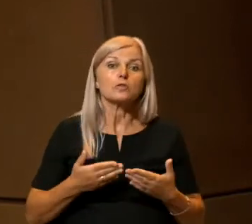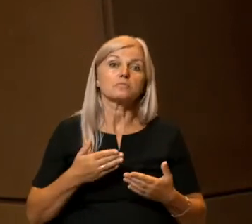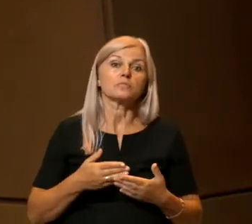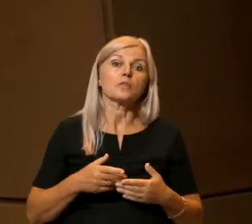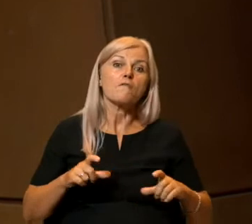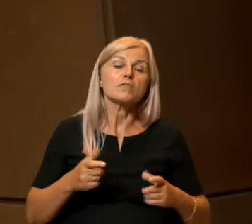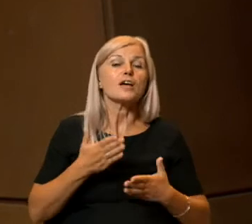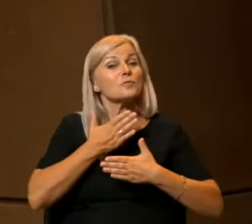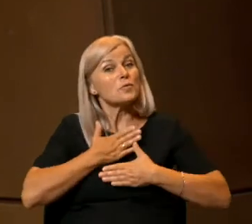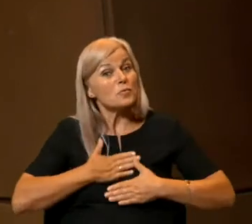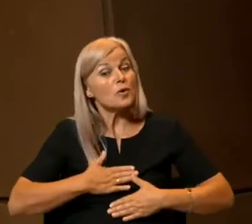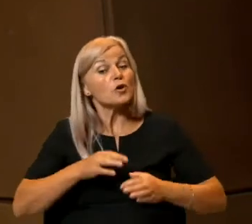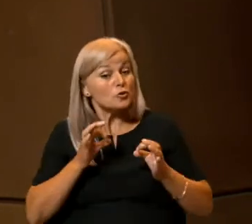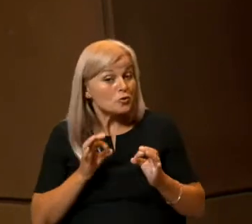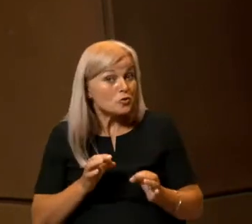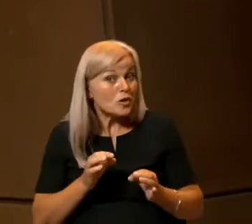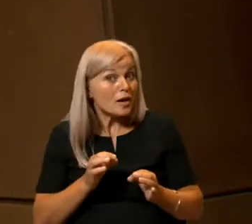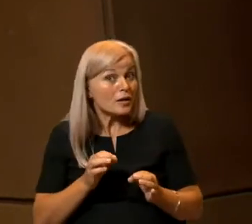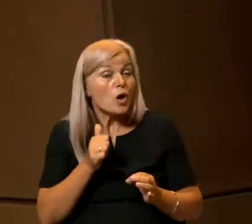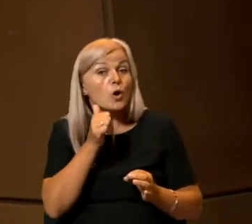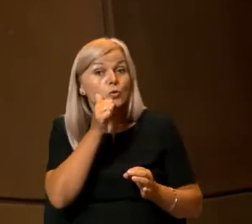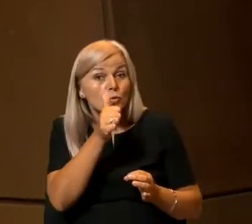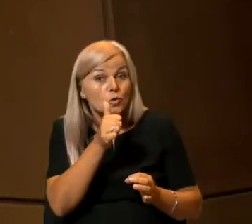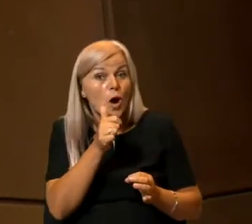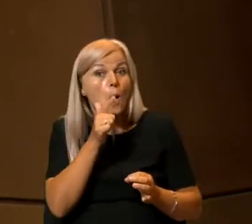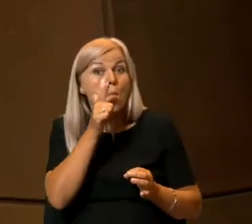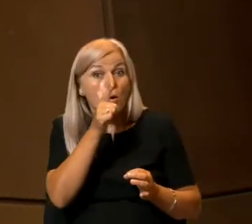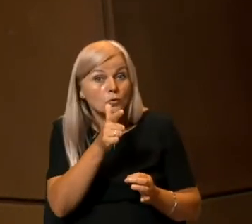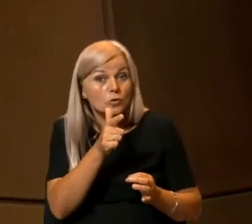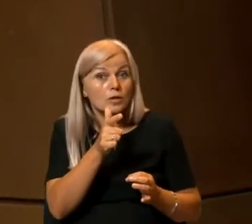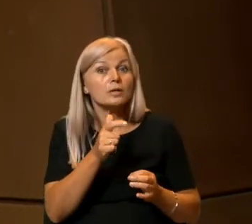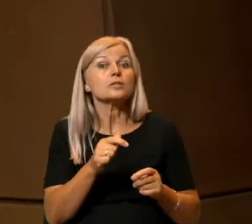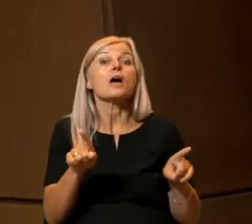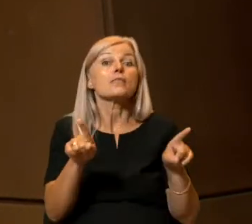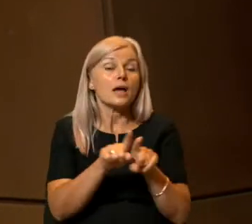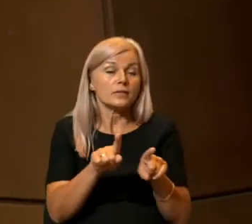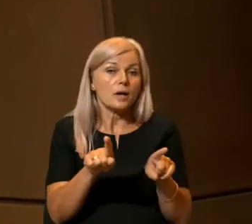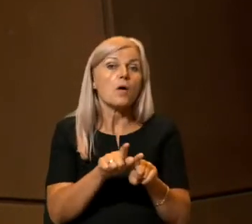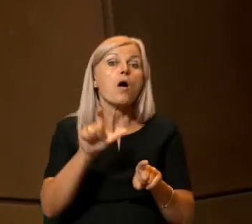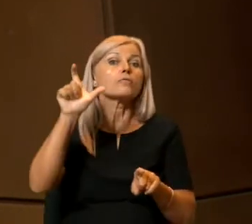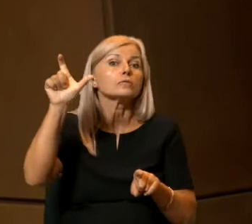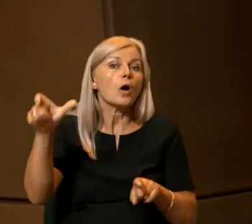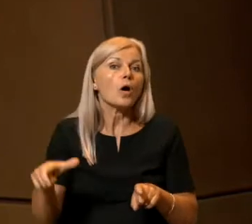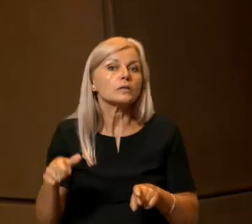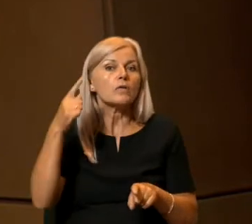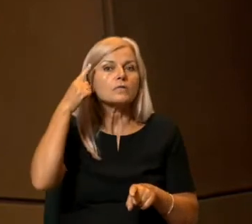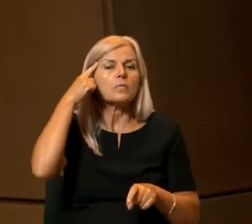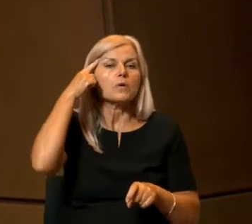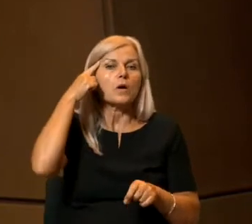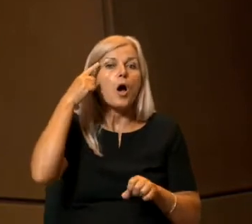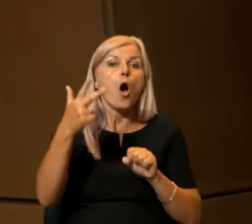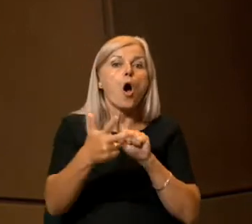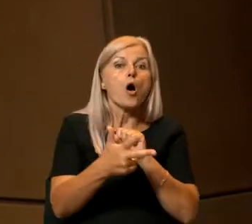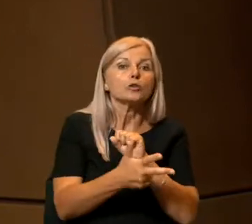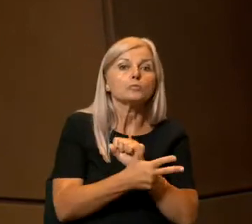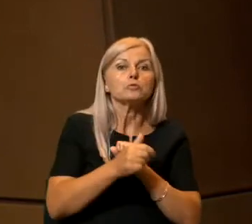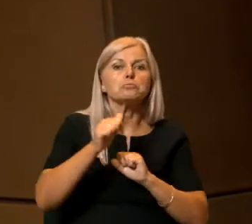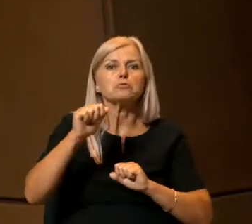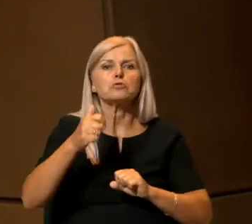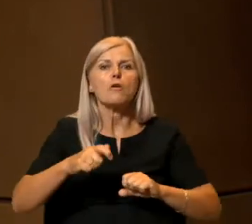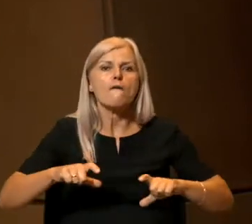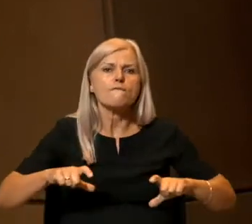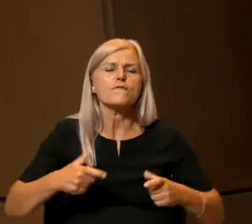także jutro i pojutrze, bo w Gdańsku także pojutrze. Wspomnienie 81. rocznicy wybuchu